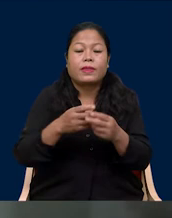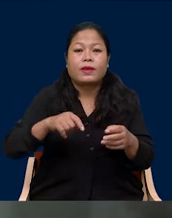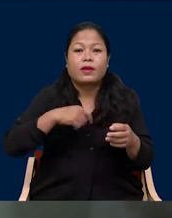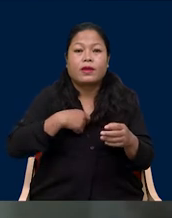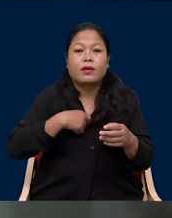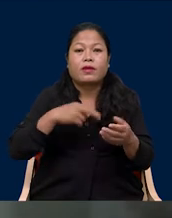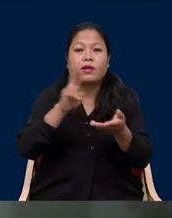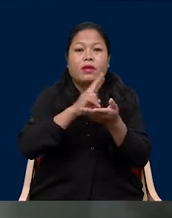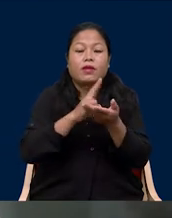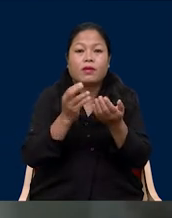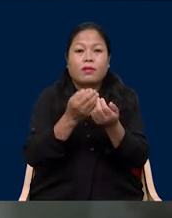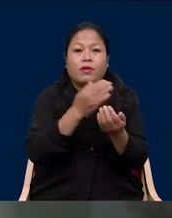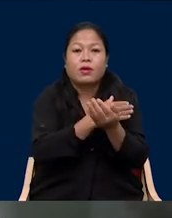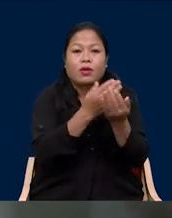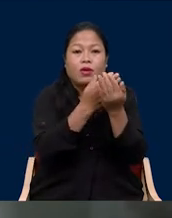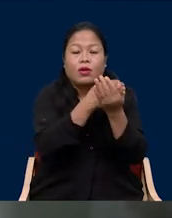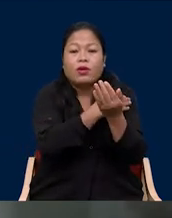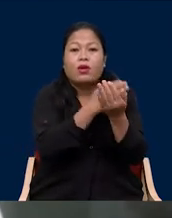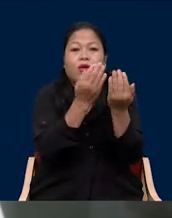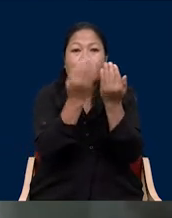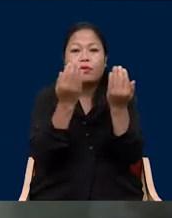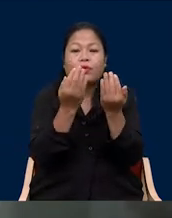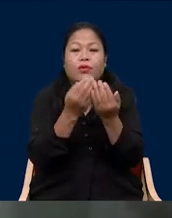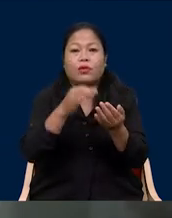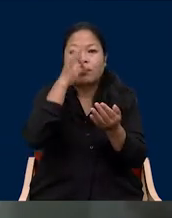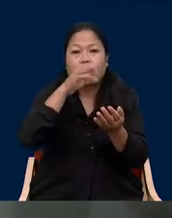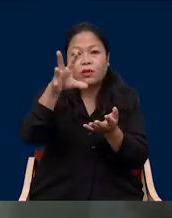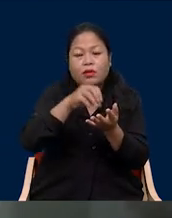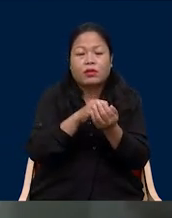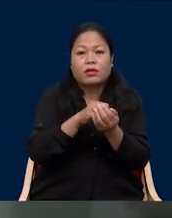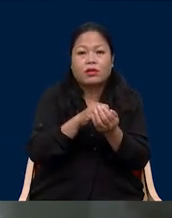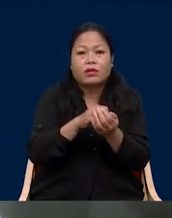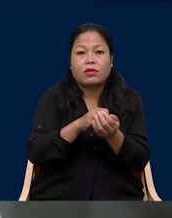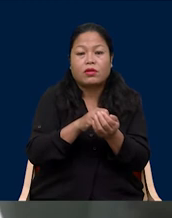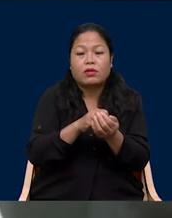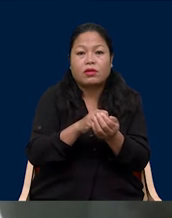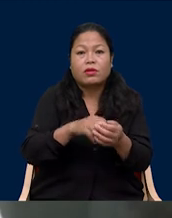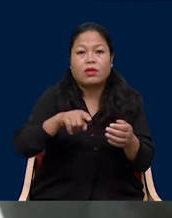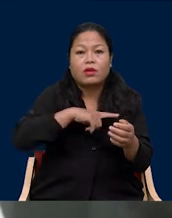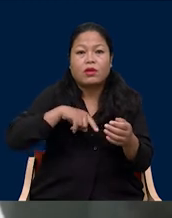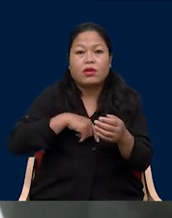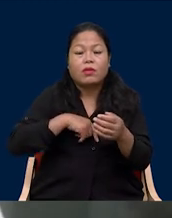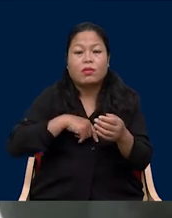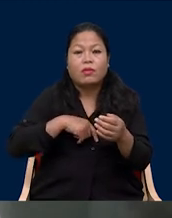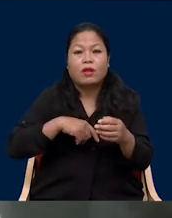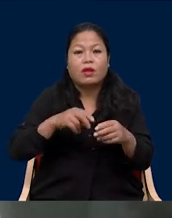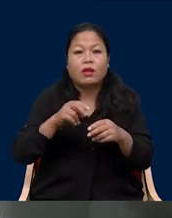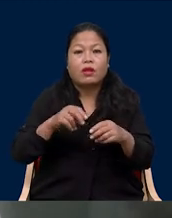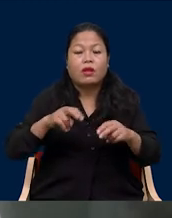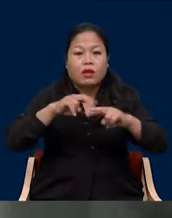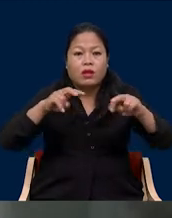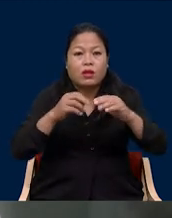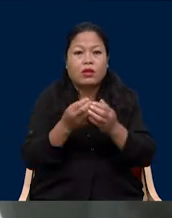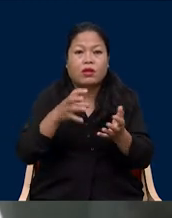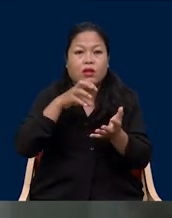भेट्छौँ, जसले गर्दाखेरि चाहिँ अब म एउटा रिपोर्टर भएको हिसाबले चाहिँ मैले अब त्यो इस्युज त ल्याउन खोज्छु, तर त्यो इस्युज ल्याउँदाखेरि चाहिँ अब आई मलाई चाहिँ एउटा